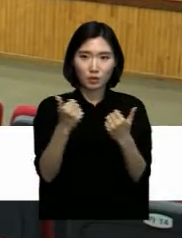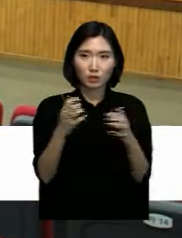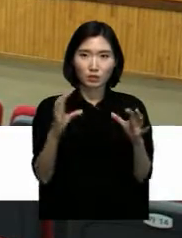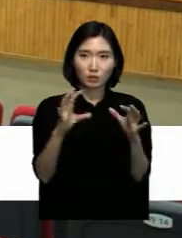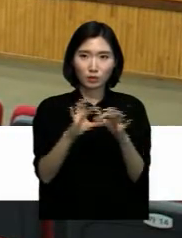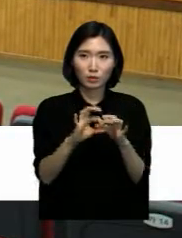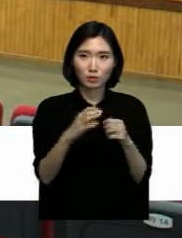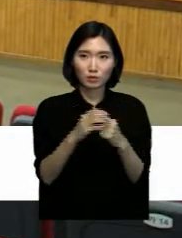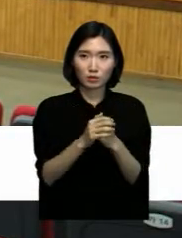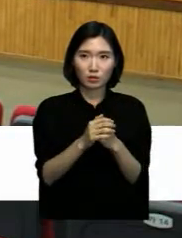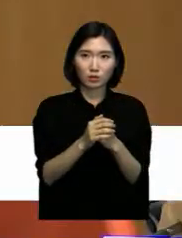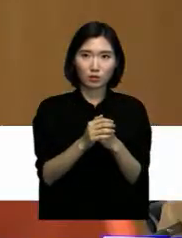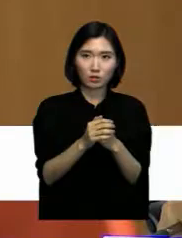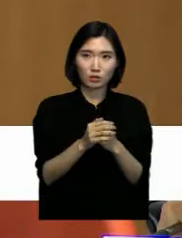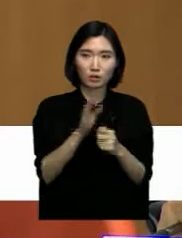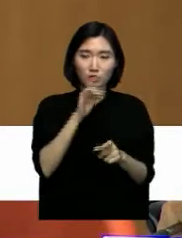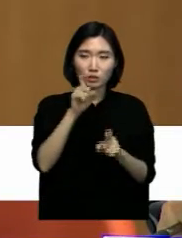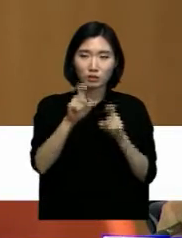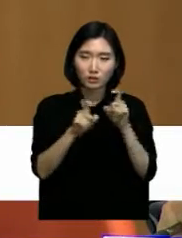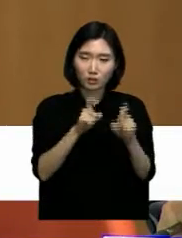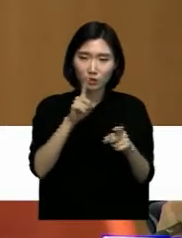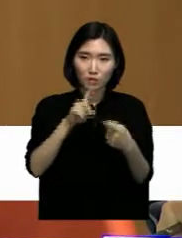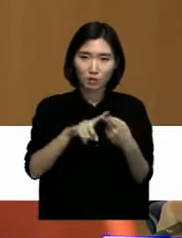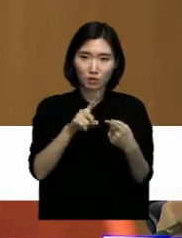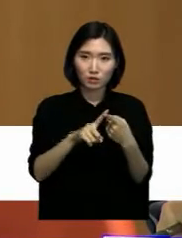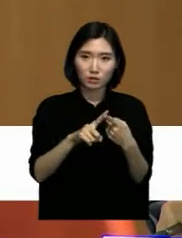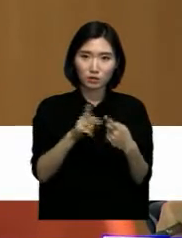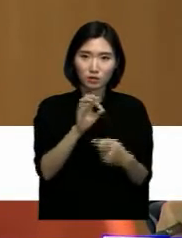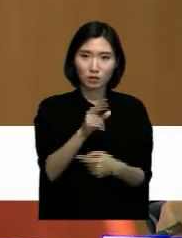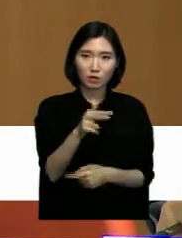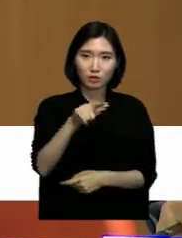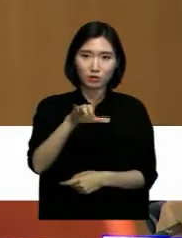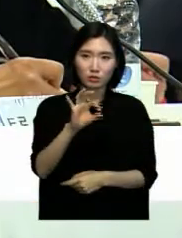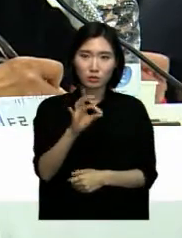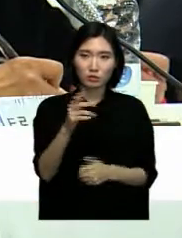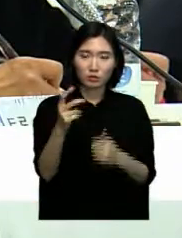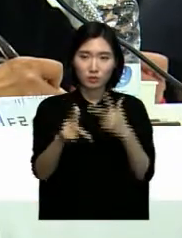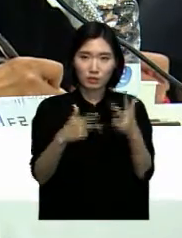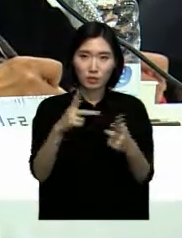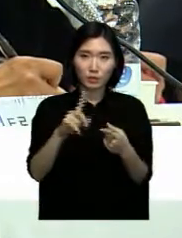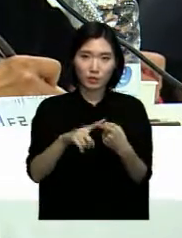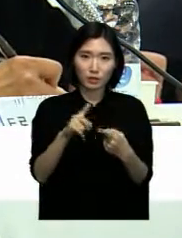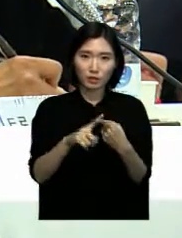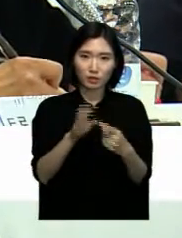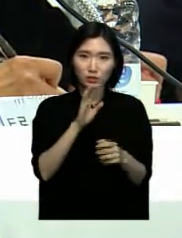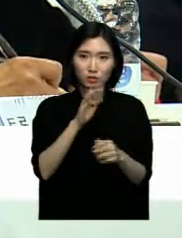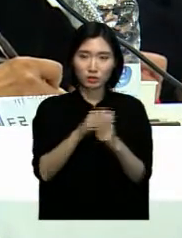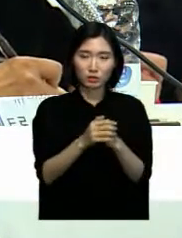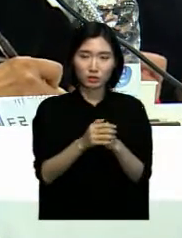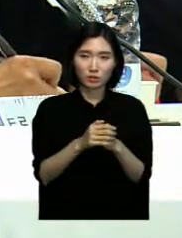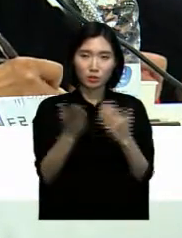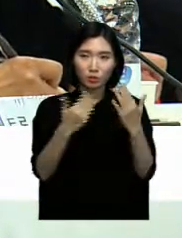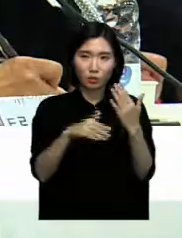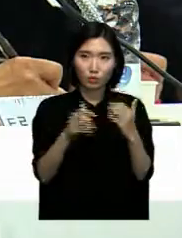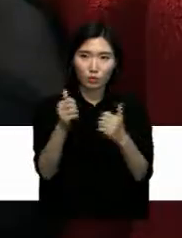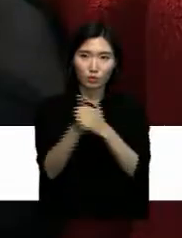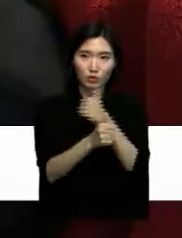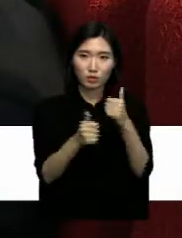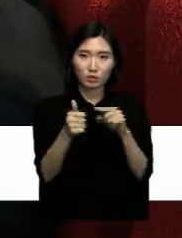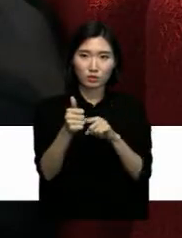연정 과제의 이행 여부를 점검합니다. 또 연정 사업에 대한 그 연정 실행위원회